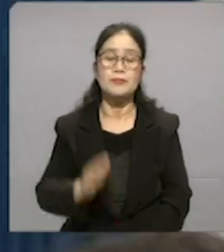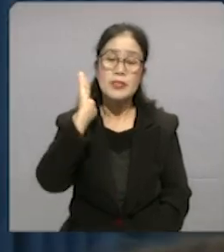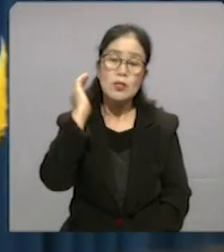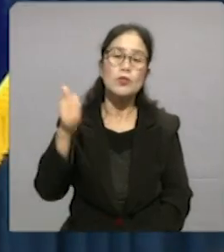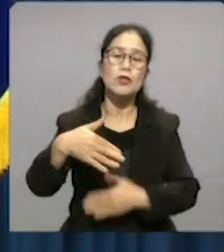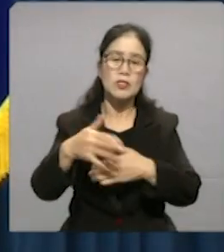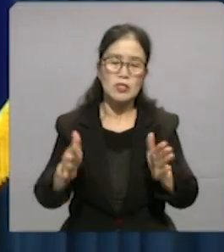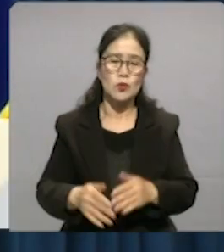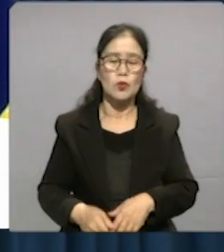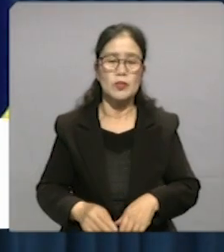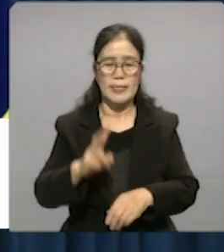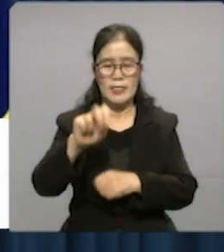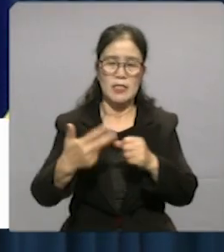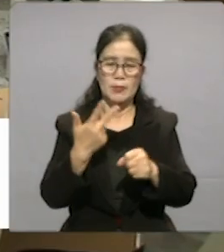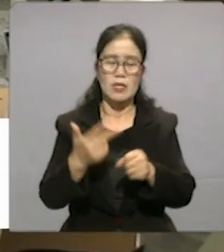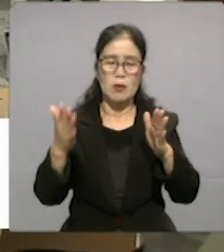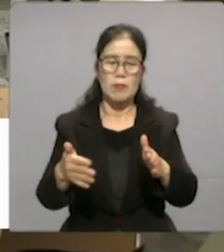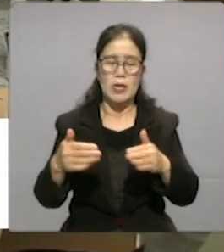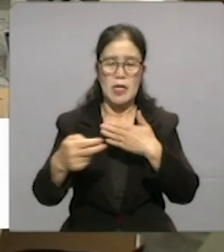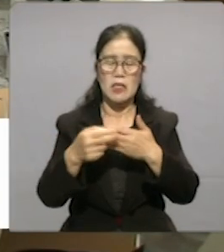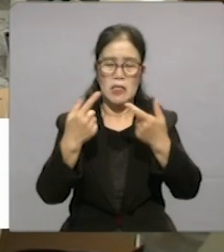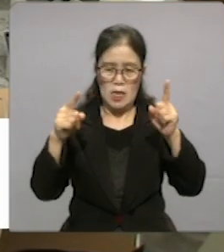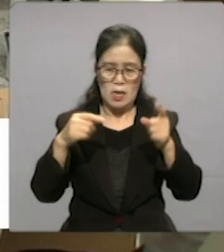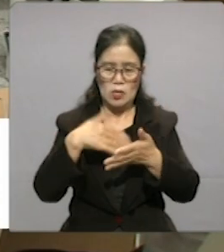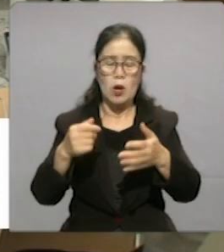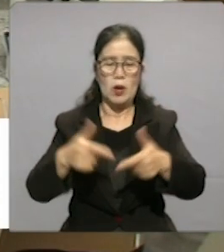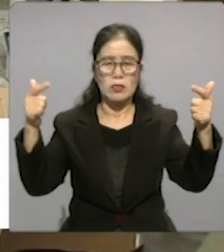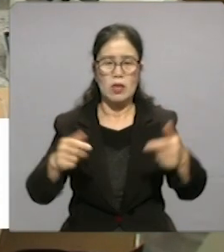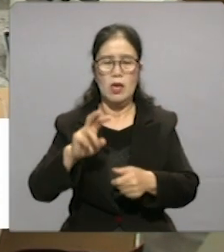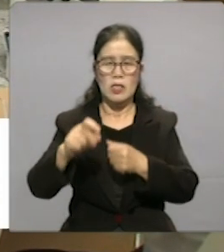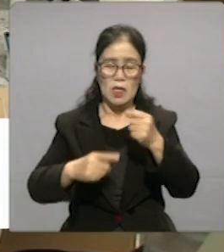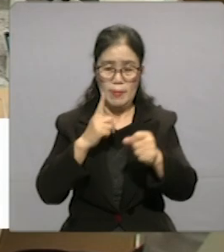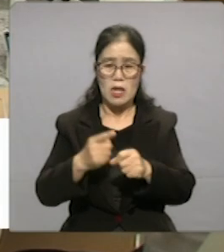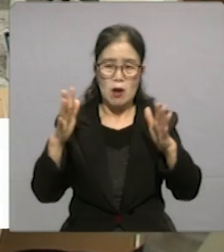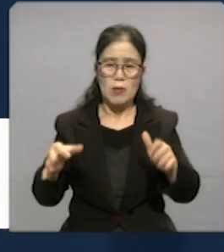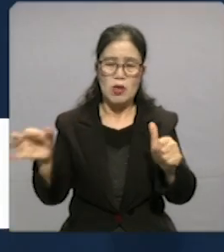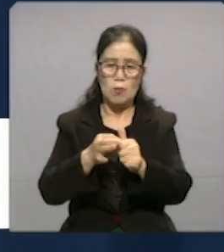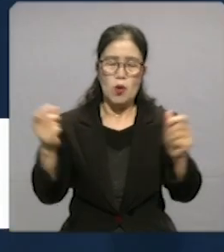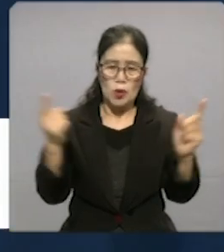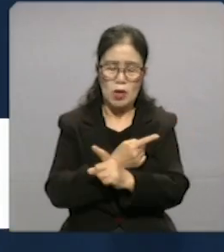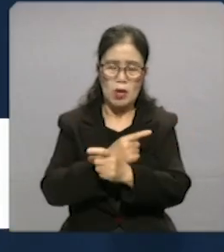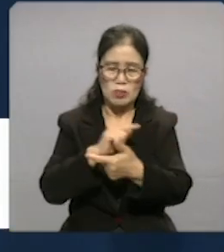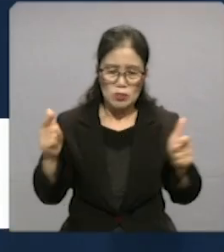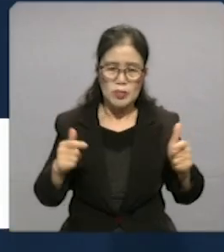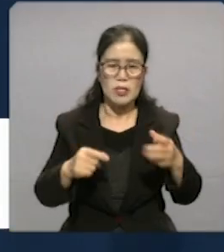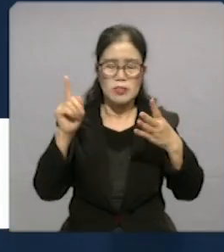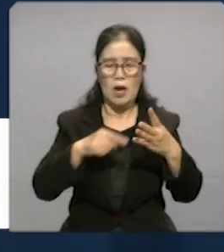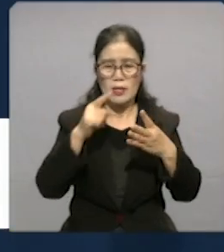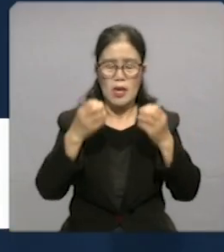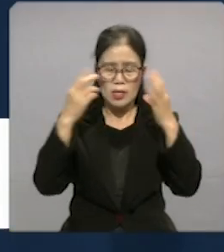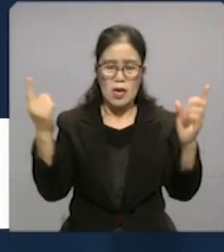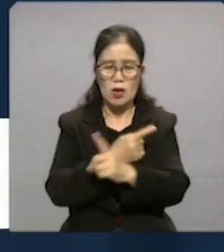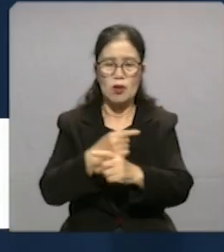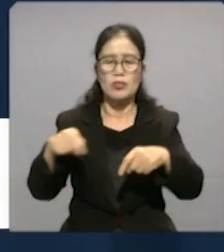대통령실도 27년 만에 의대 정원 확대나 21년 만에 연금개혁, 정부 단일한 제시 등을 4대 개혁 정책